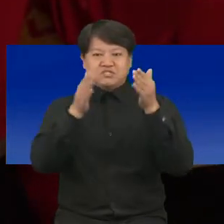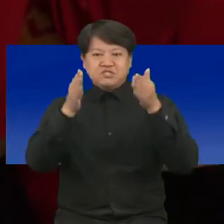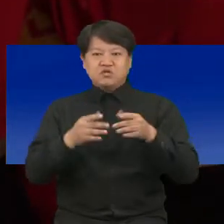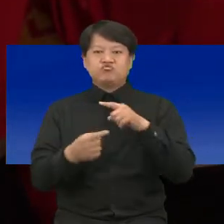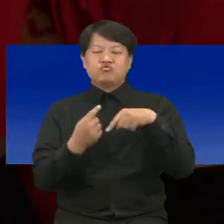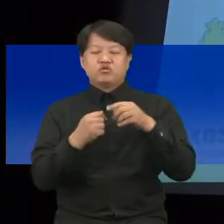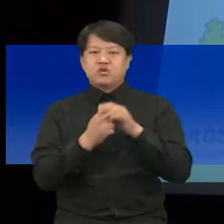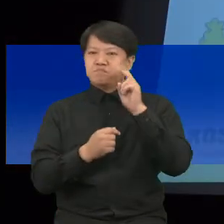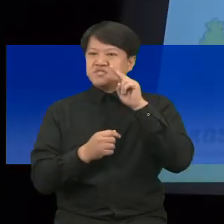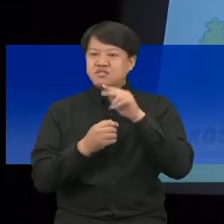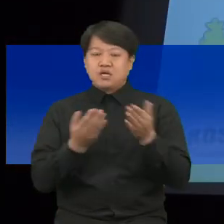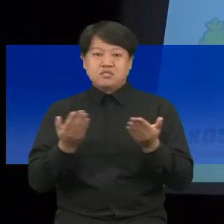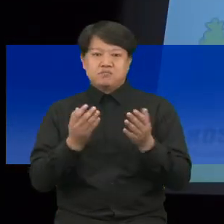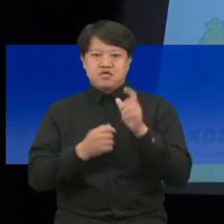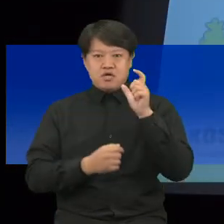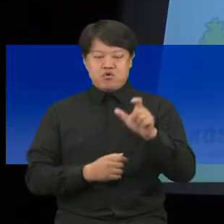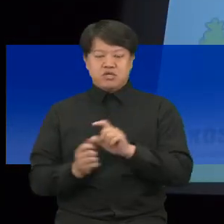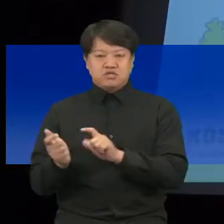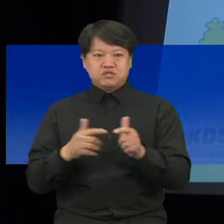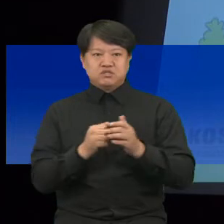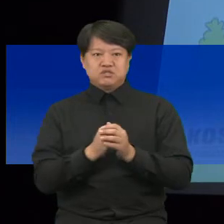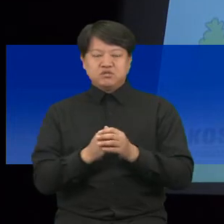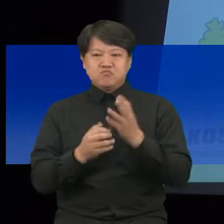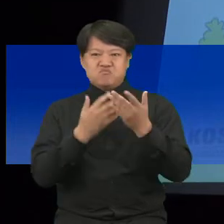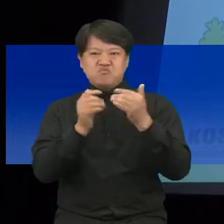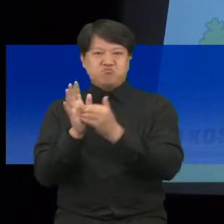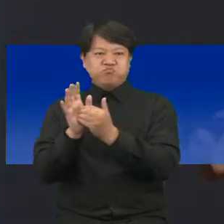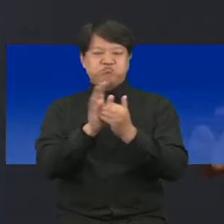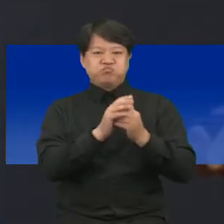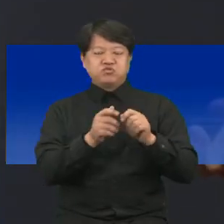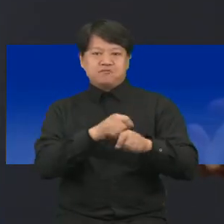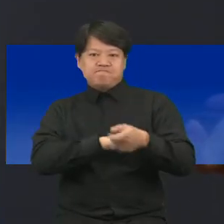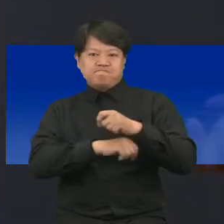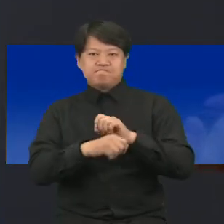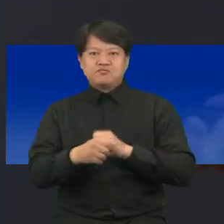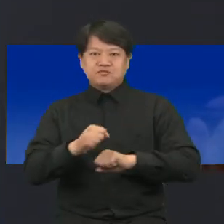운영해 비상근무체제를 강화하는 등 산불방지에 적극